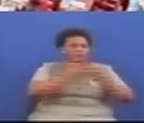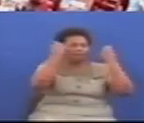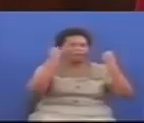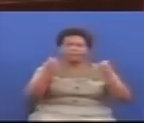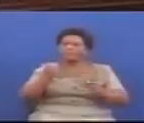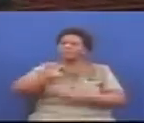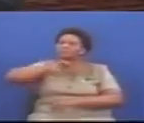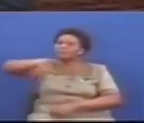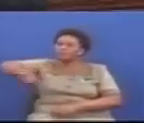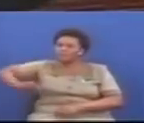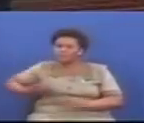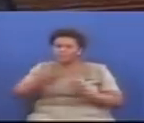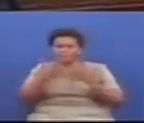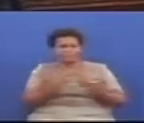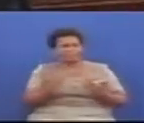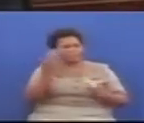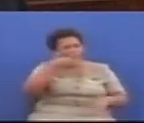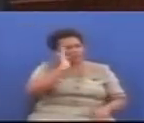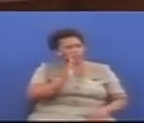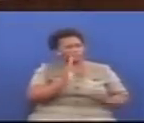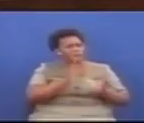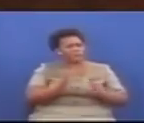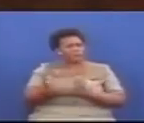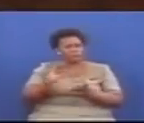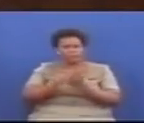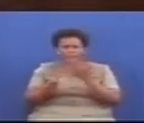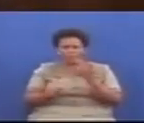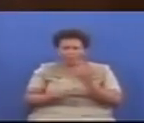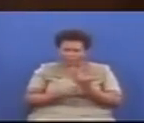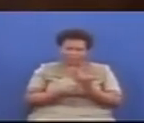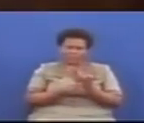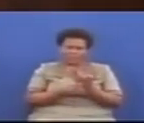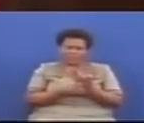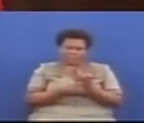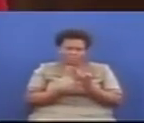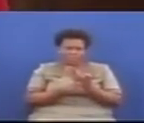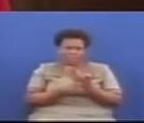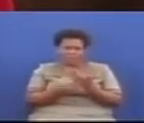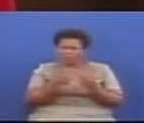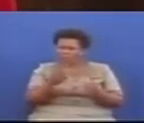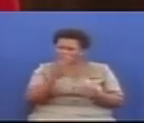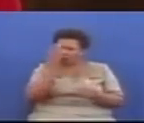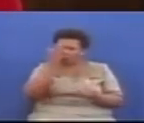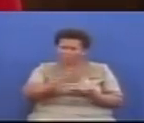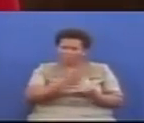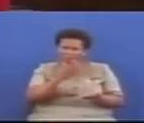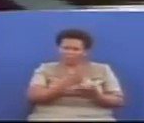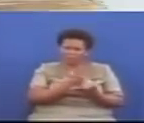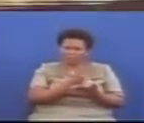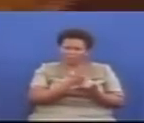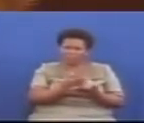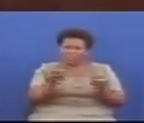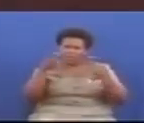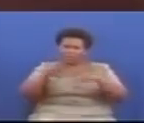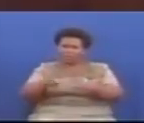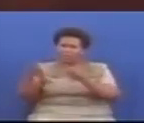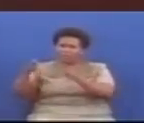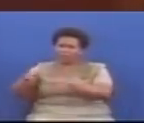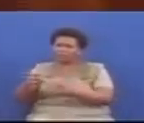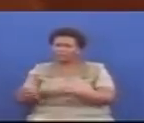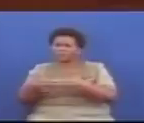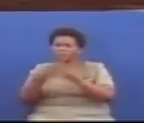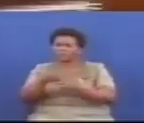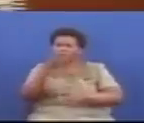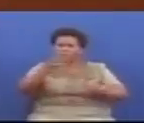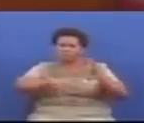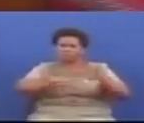je, serikali haioni umuhimu wa kutofautisha adhabu za waendesha bodaboda na ile ya magari makubwa kulingana na vipato vyao? Swali hilo naenda kujibiwa